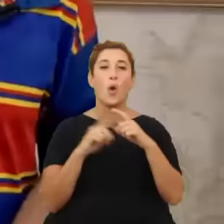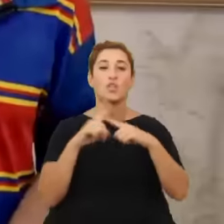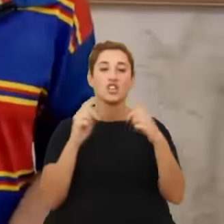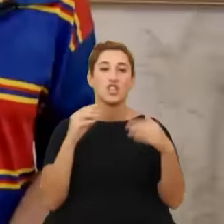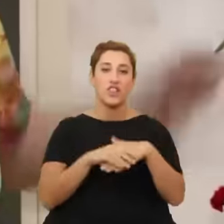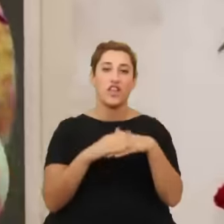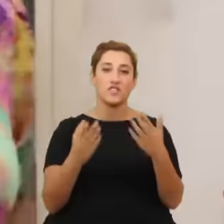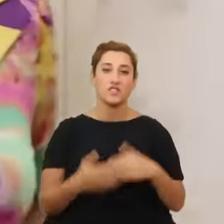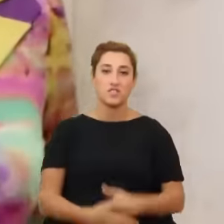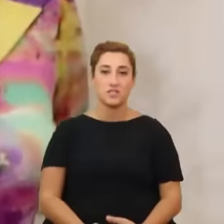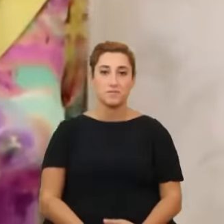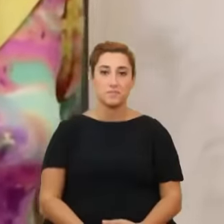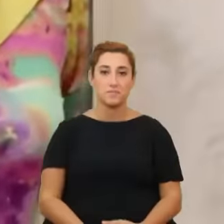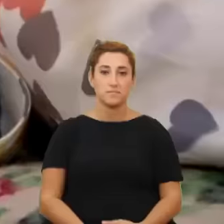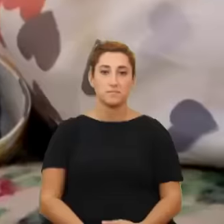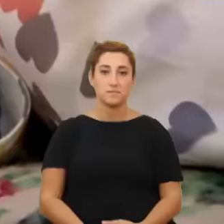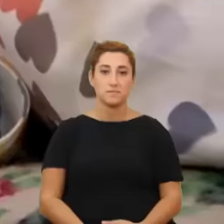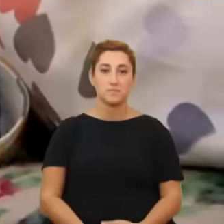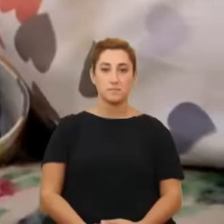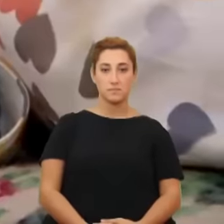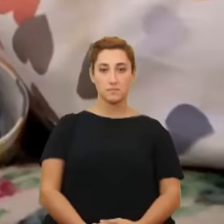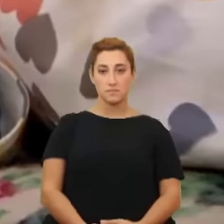da. Var orada.